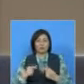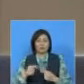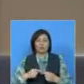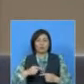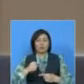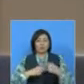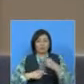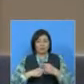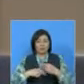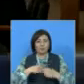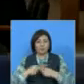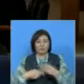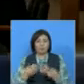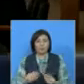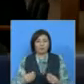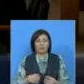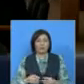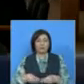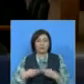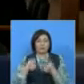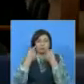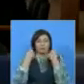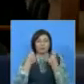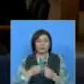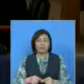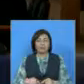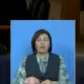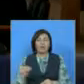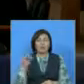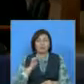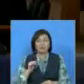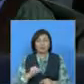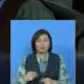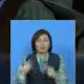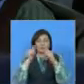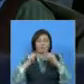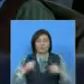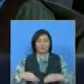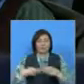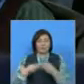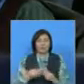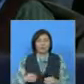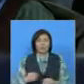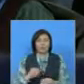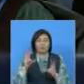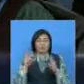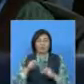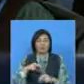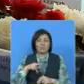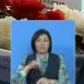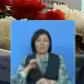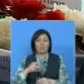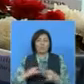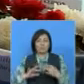дать необходимую информацию. Добавим, что при областном историко-краеведческом музее был открыт специальный телеграм-канал для формирования